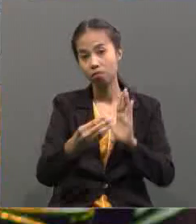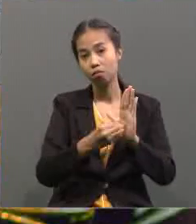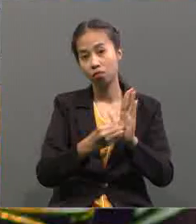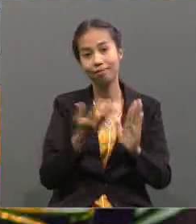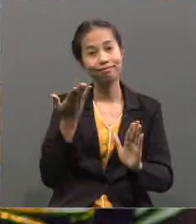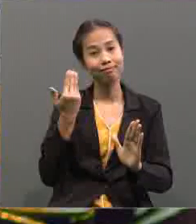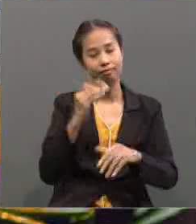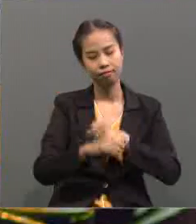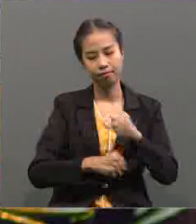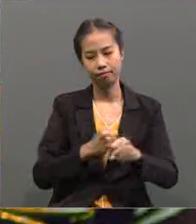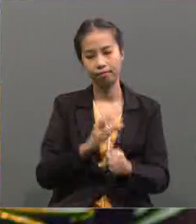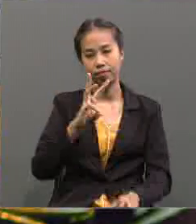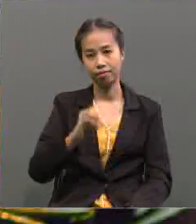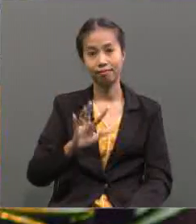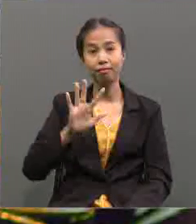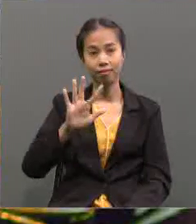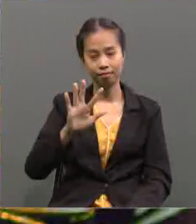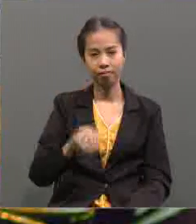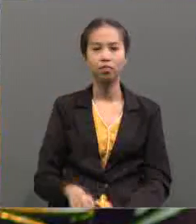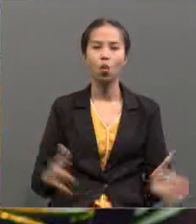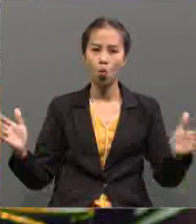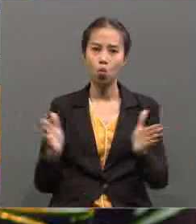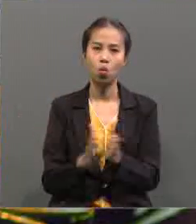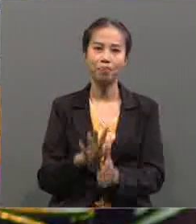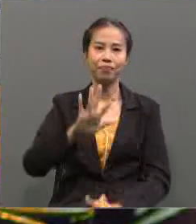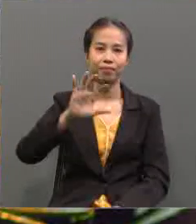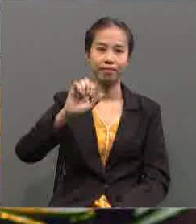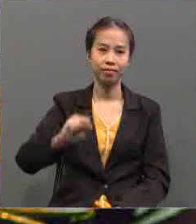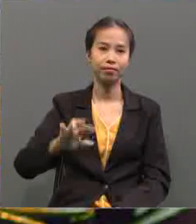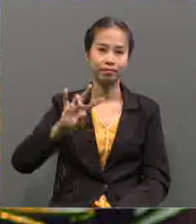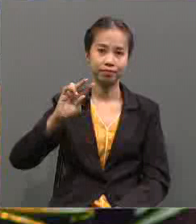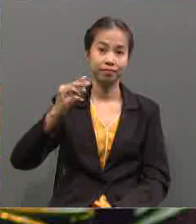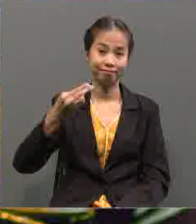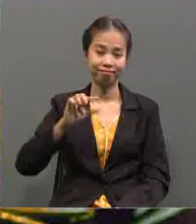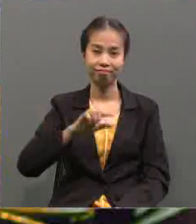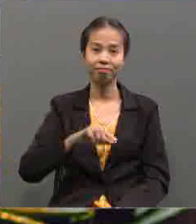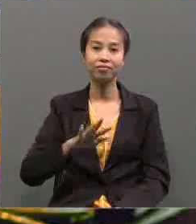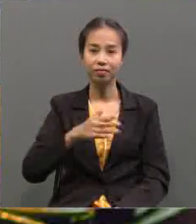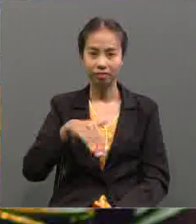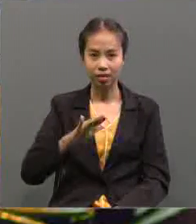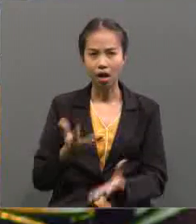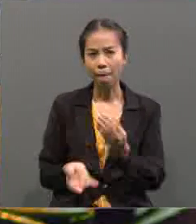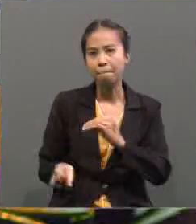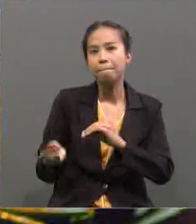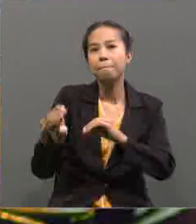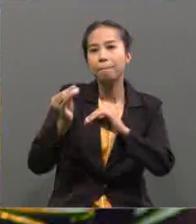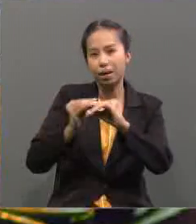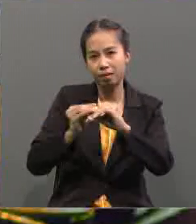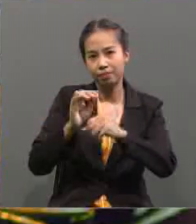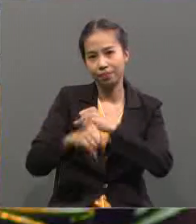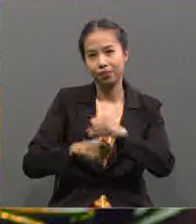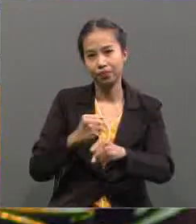2565ครับว่ามีจำนวน57260ใบเพิ่มขึ้นจากปี